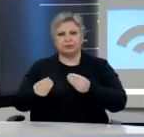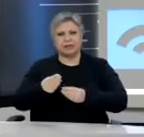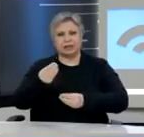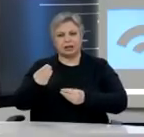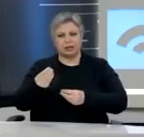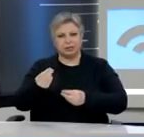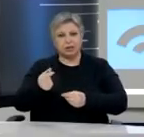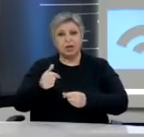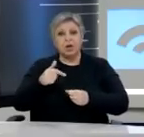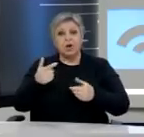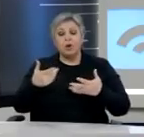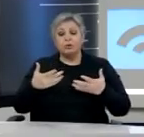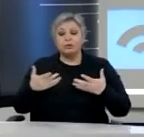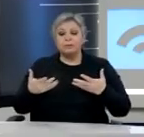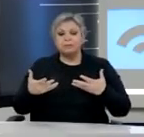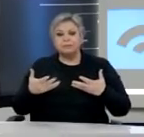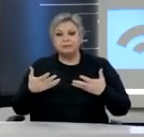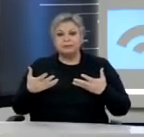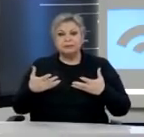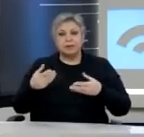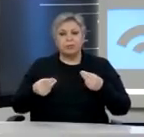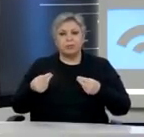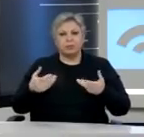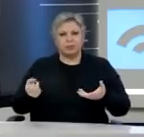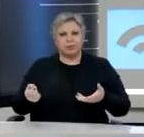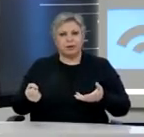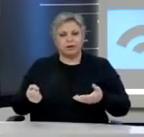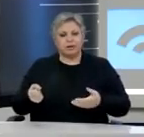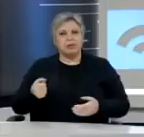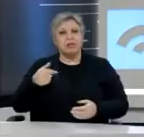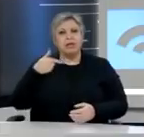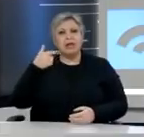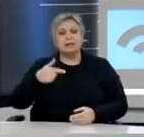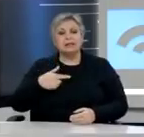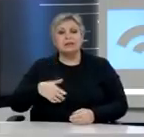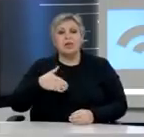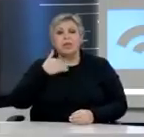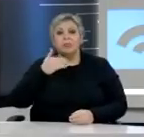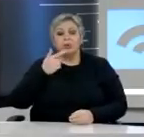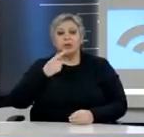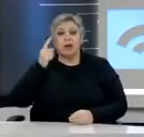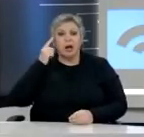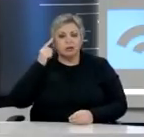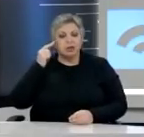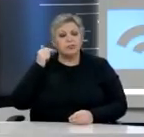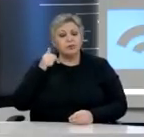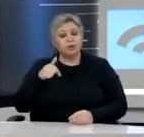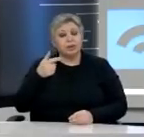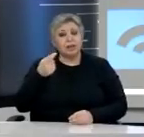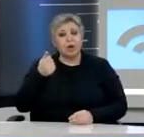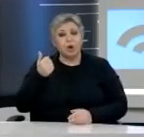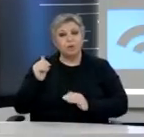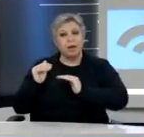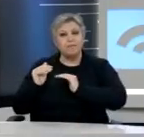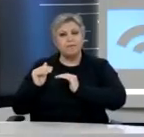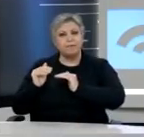Αδυνατείτε να καταλάβετε ότι πλέον η ελληνική οικονομία έχει ολοκληρώσει τον κύκλο της δημοσιονομικής προσαρμογής και έχει πλέον σταθεροποιηθεί.